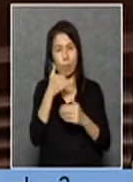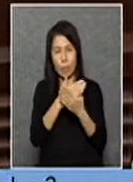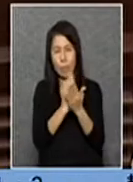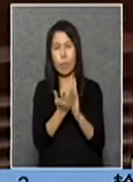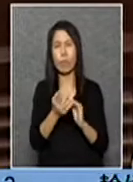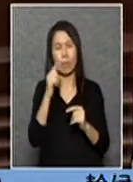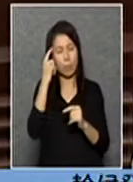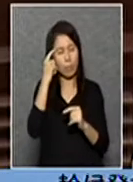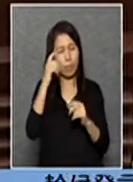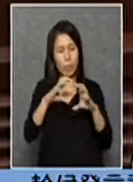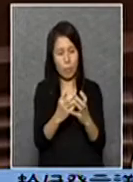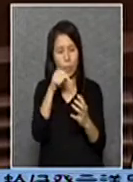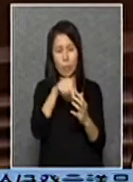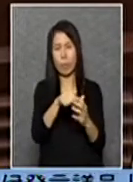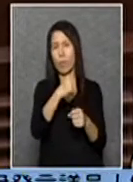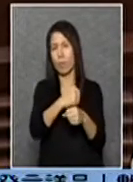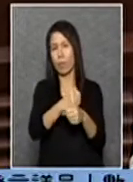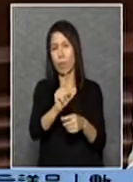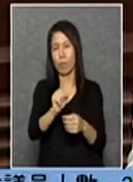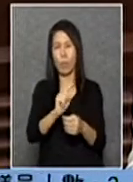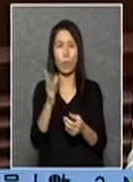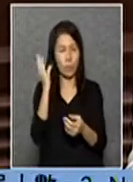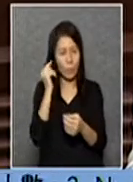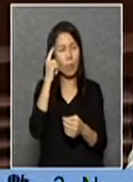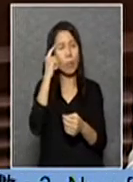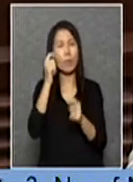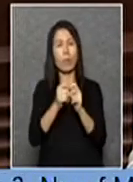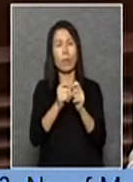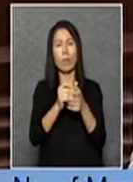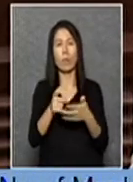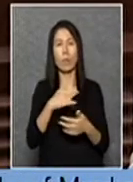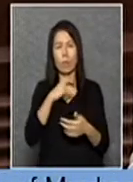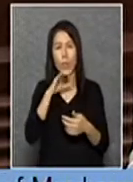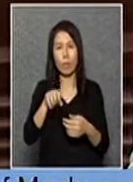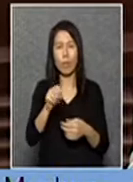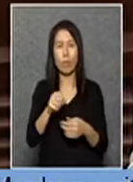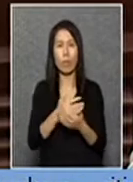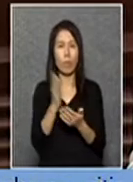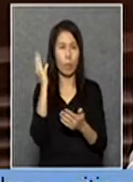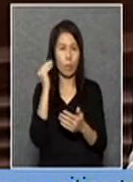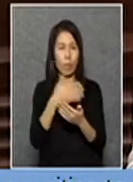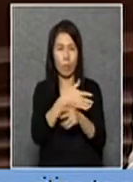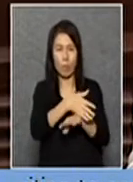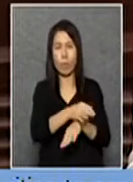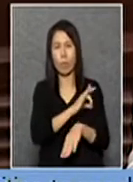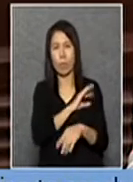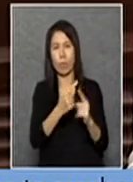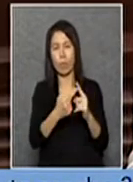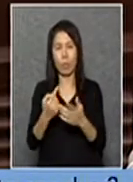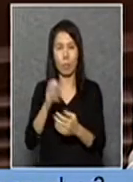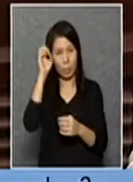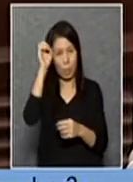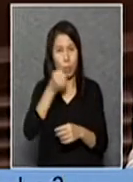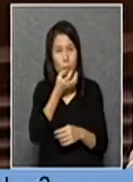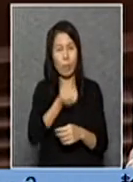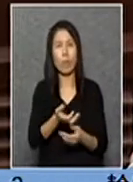的工作和取得有用的資訊。我們會繼續聆聽議員和社會各界人士的意見，加強政府發放